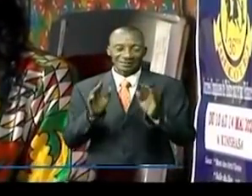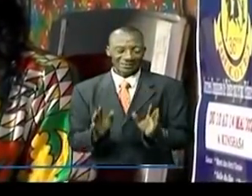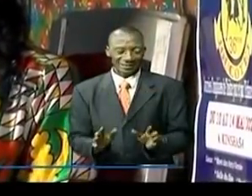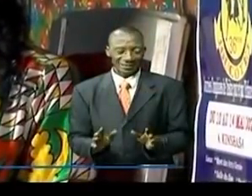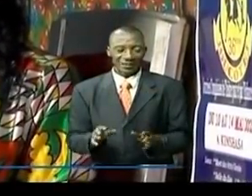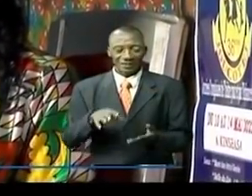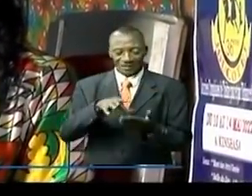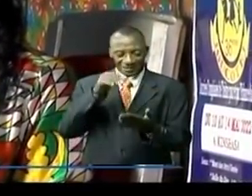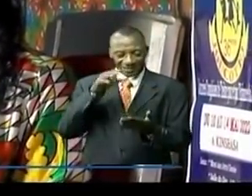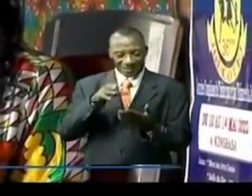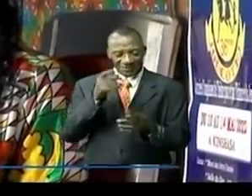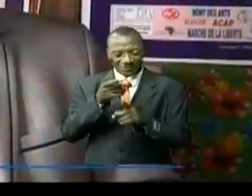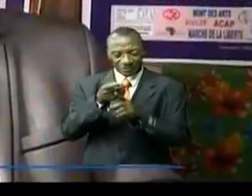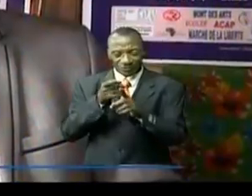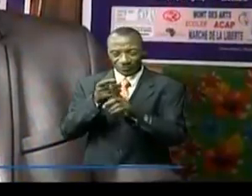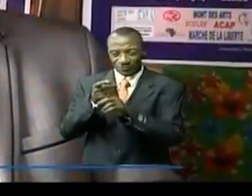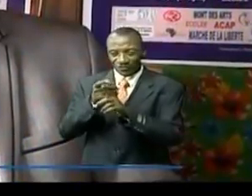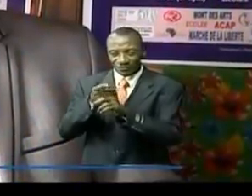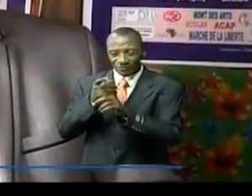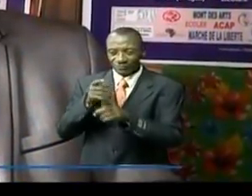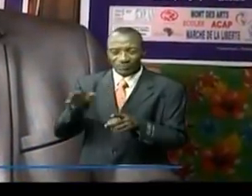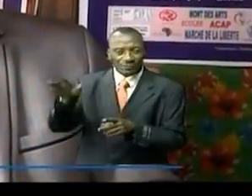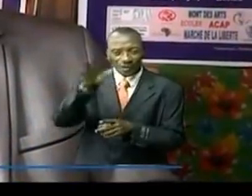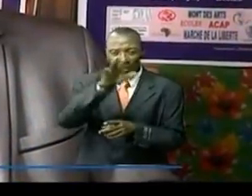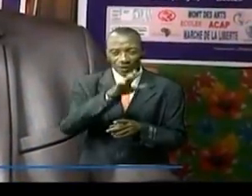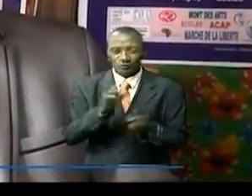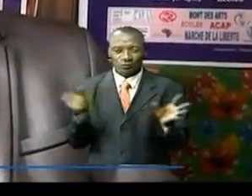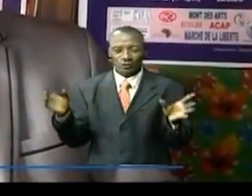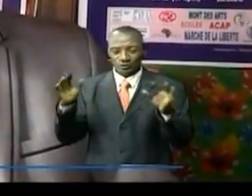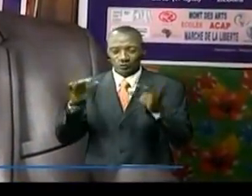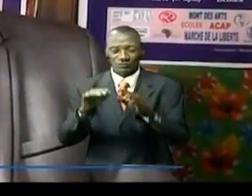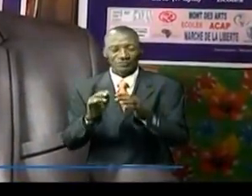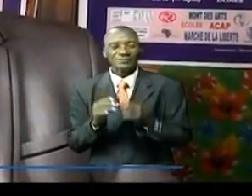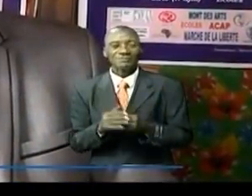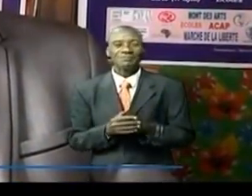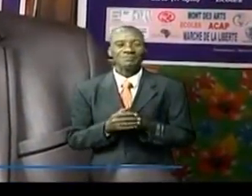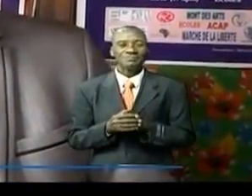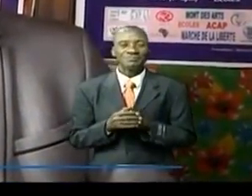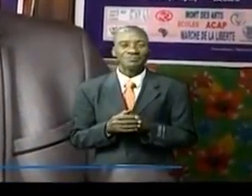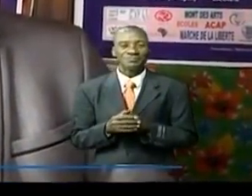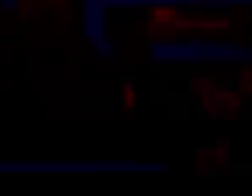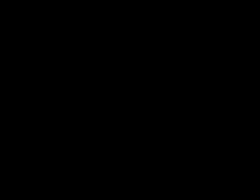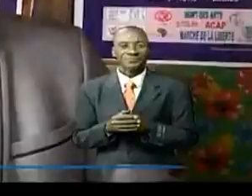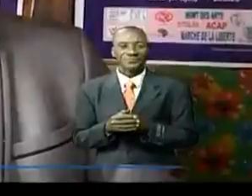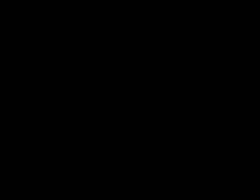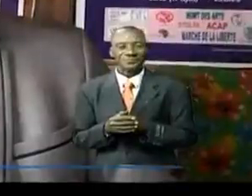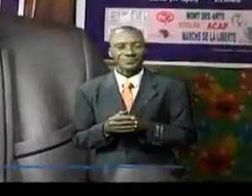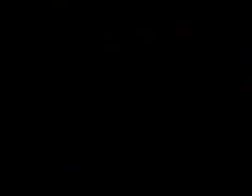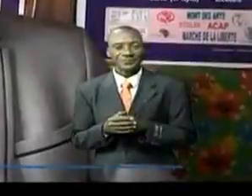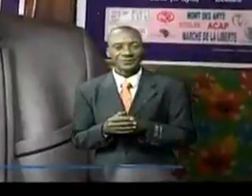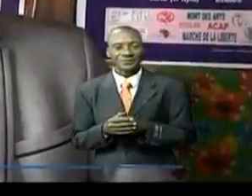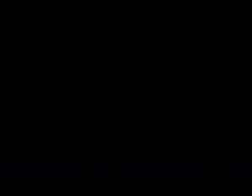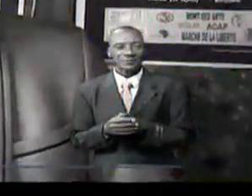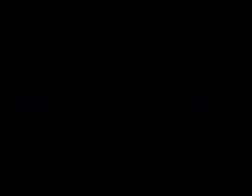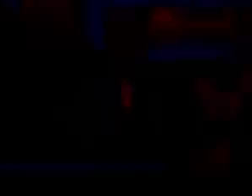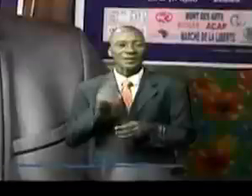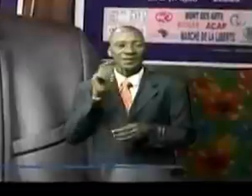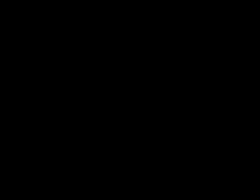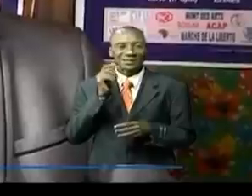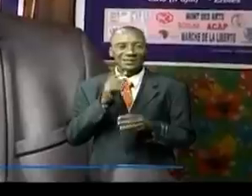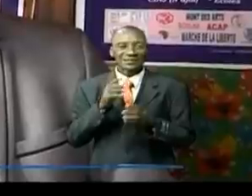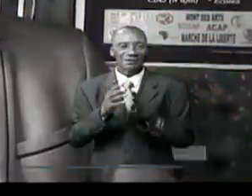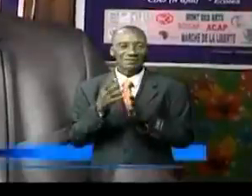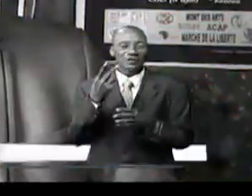monde culturel. Nous entrons dans une édition présentielle après 2 ans